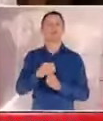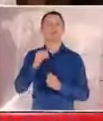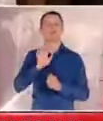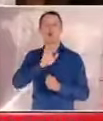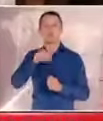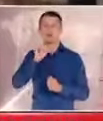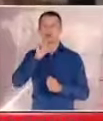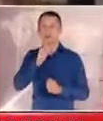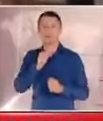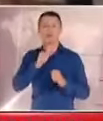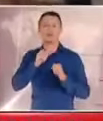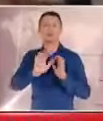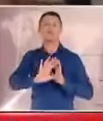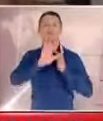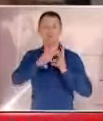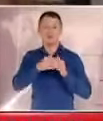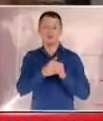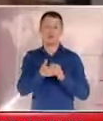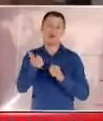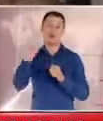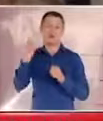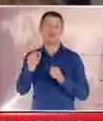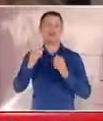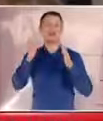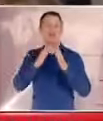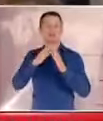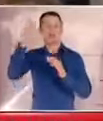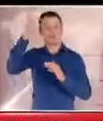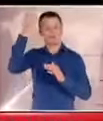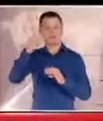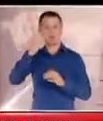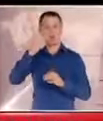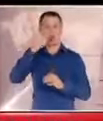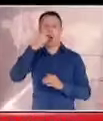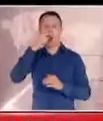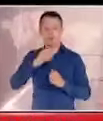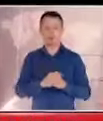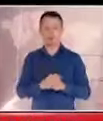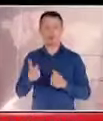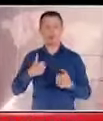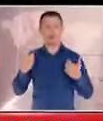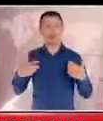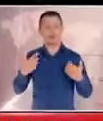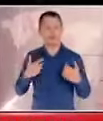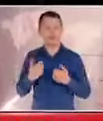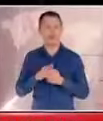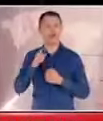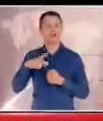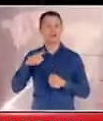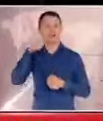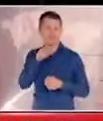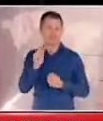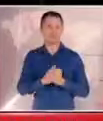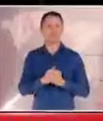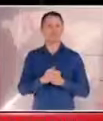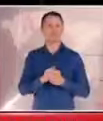avea niciun cinematograf, în afară de Casa de Cultură a orașului. Eu m-am bucurat că a existat în Mangalia acest festival de